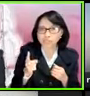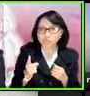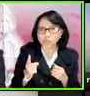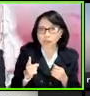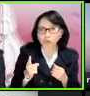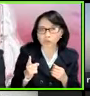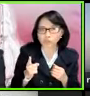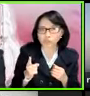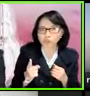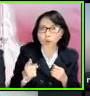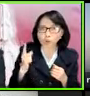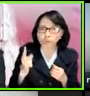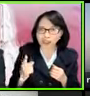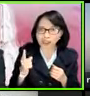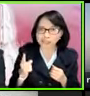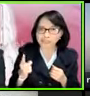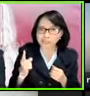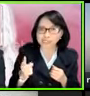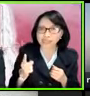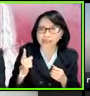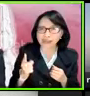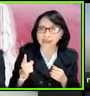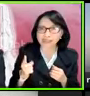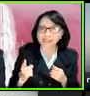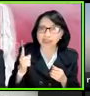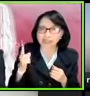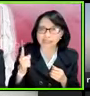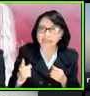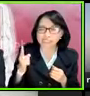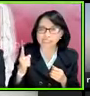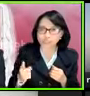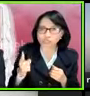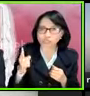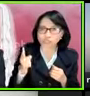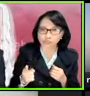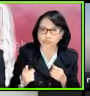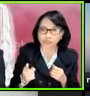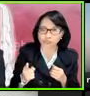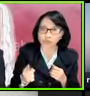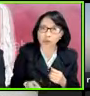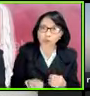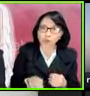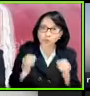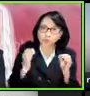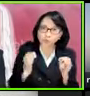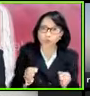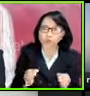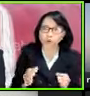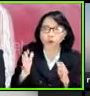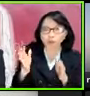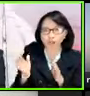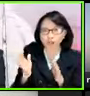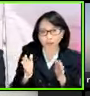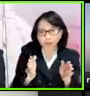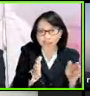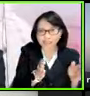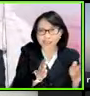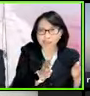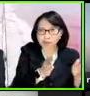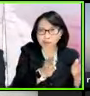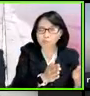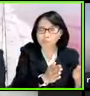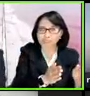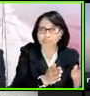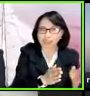Rasul Paulus orang yang dipenjarakan karena Kristus Yesus untuk orang-orang